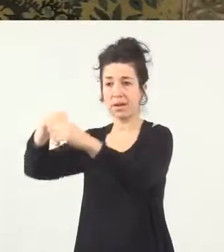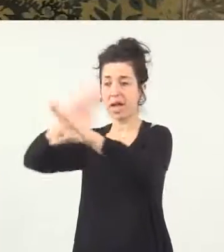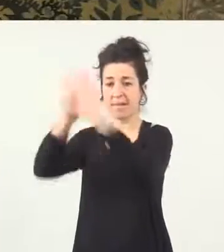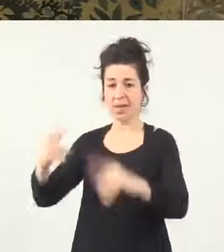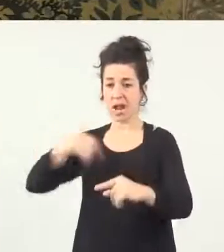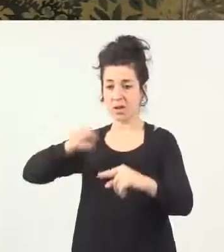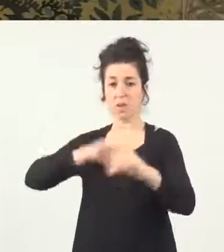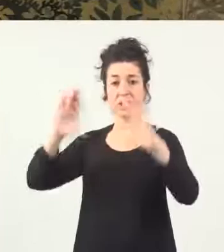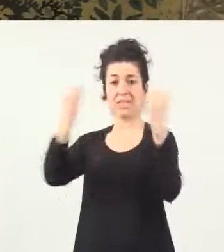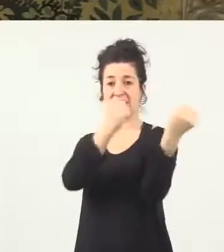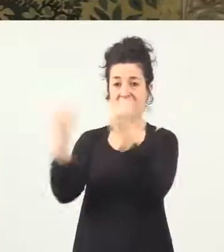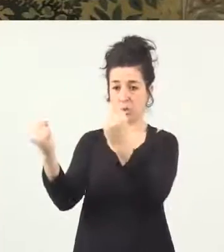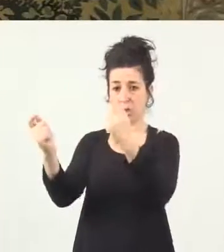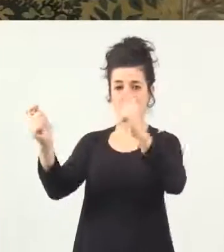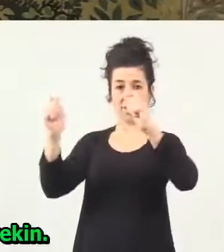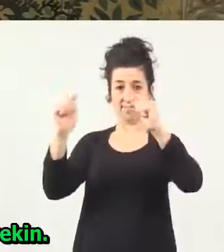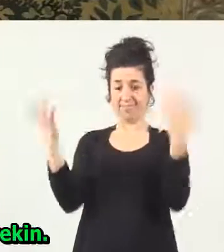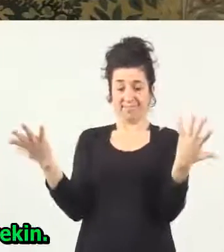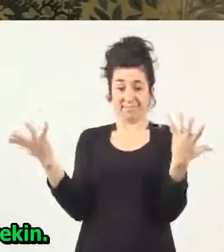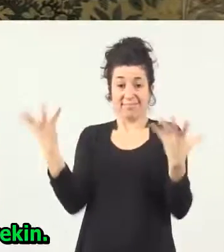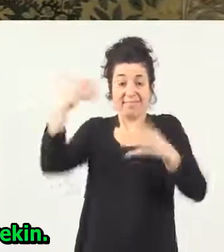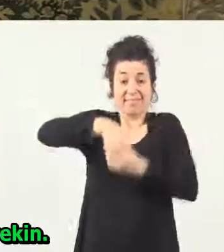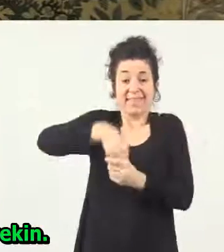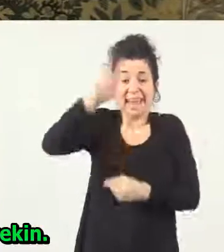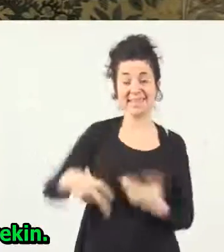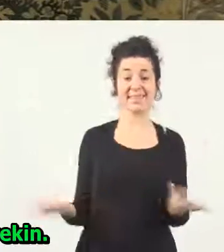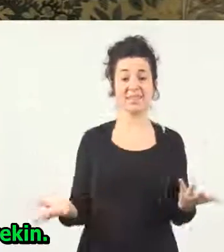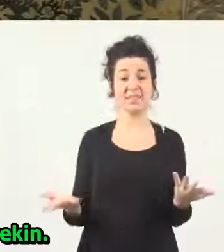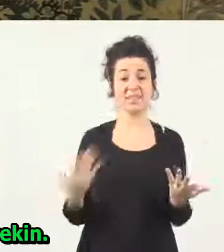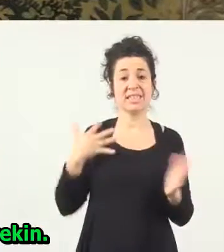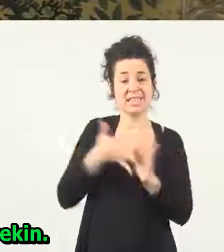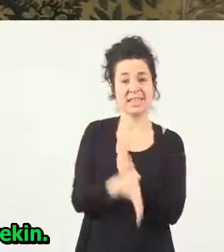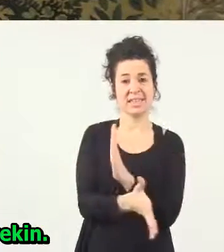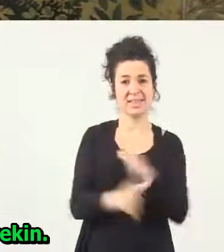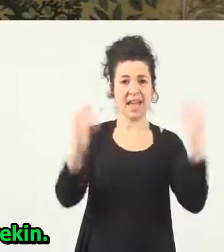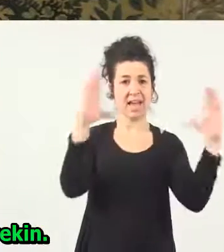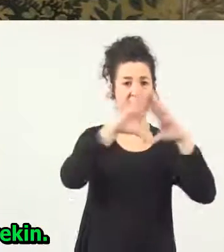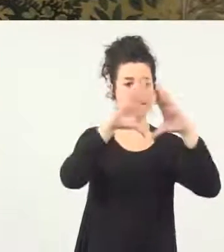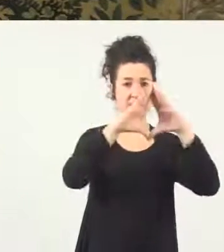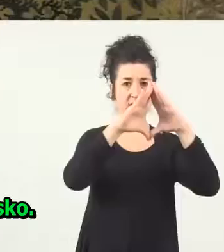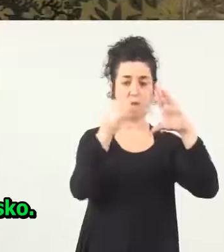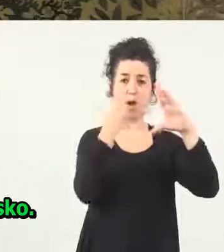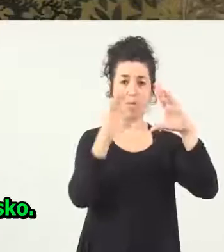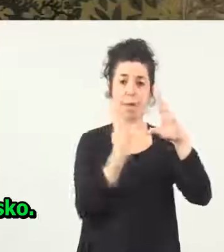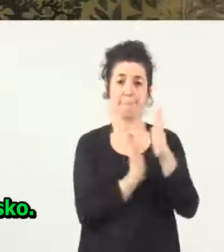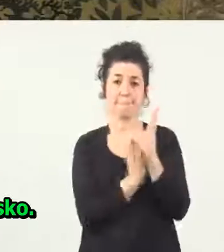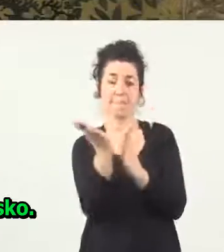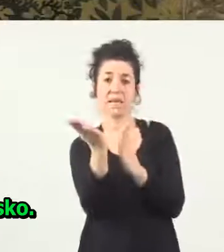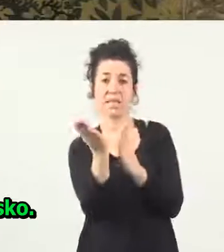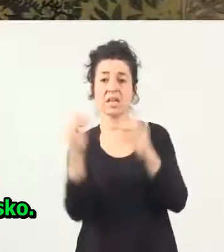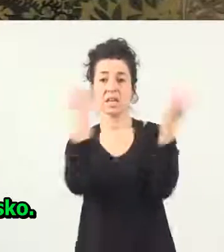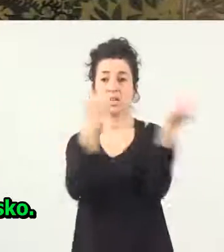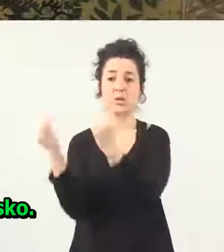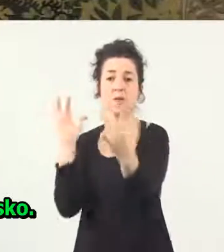gara. Ulertzen duzu, feminismoaren parte bat ja dago oso harremanetan instituzioarekin. Seguramente horregongo